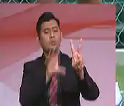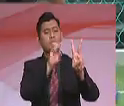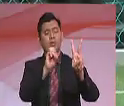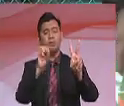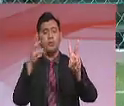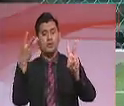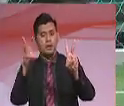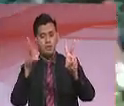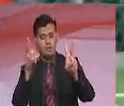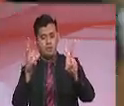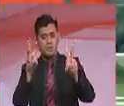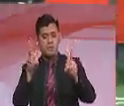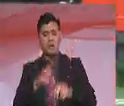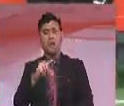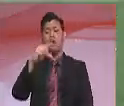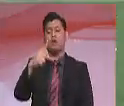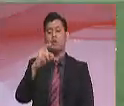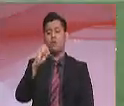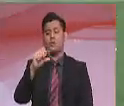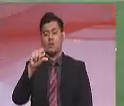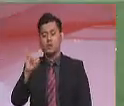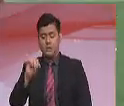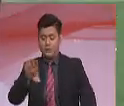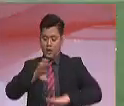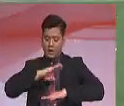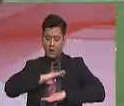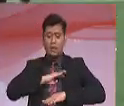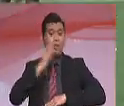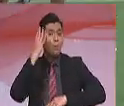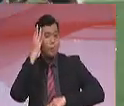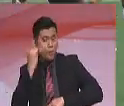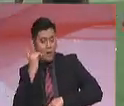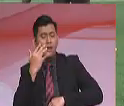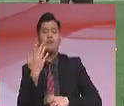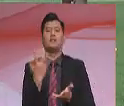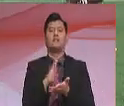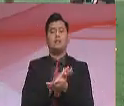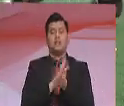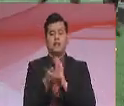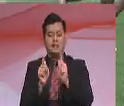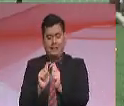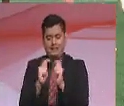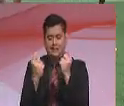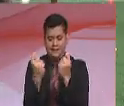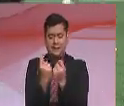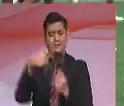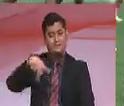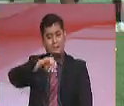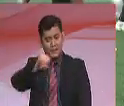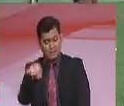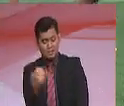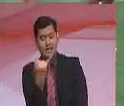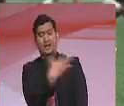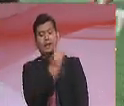Penyerang muda itu kini puas hati selepas keinginannya tercapai apabila dapat beraksi dalam hampir kesemua perlawanan bagi